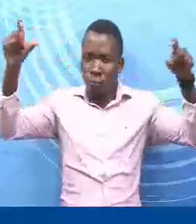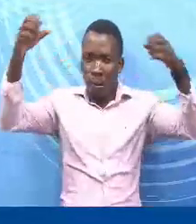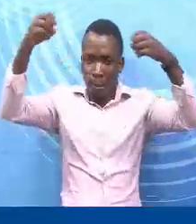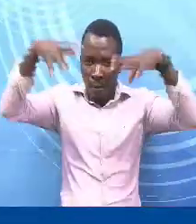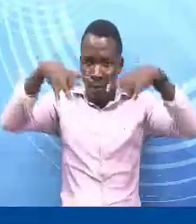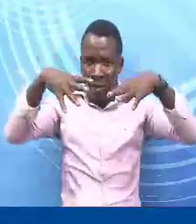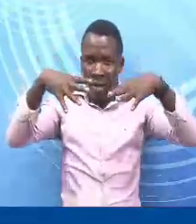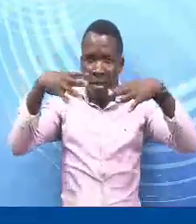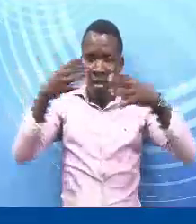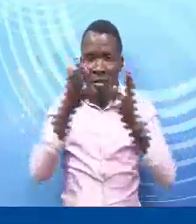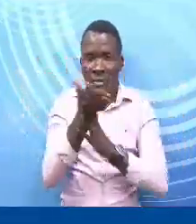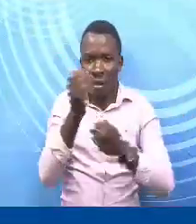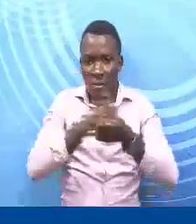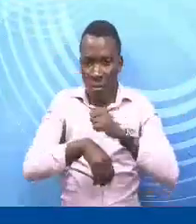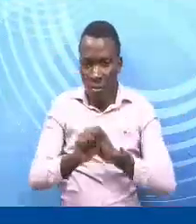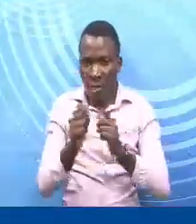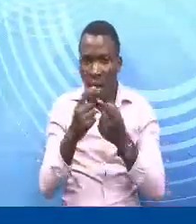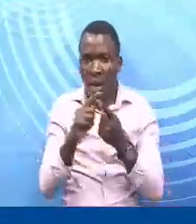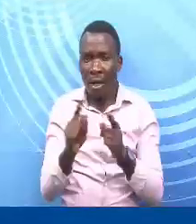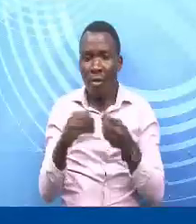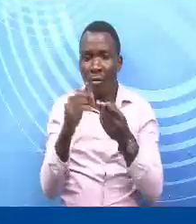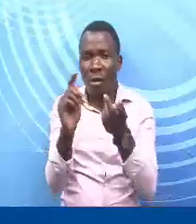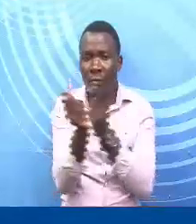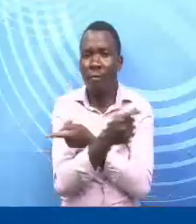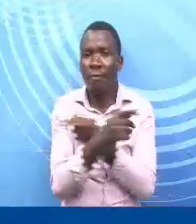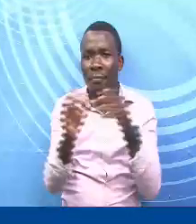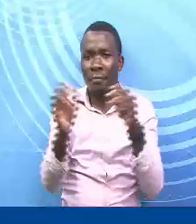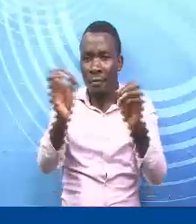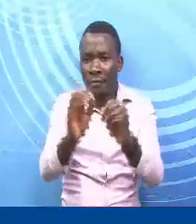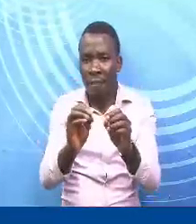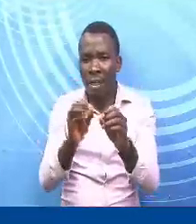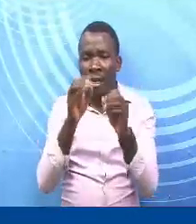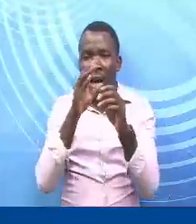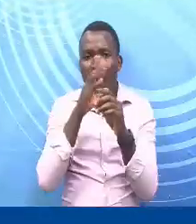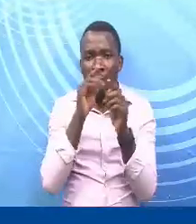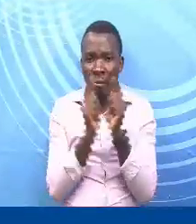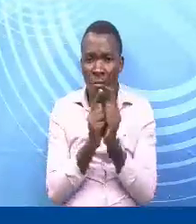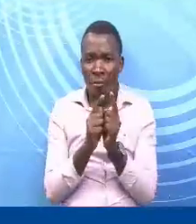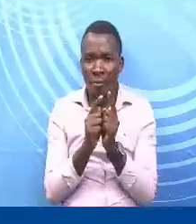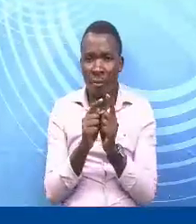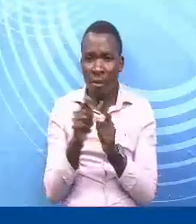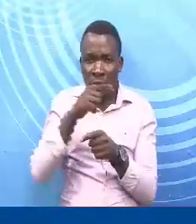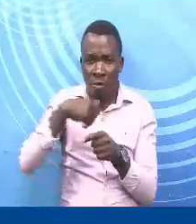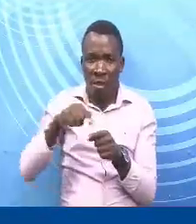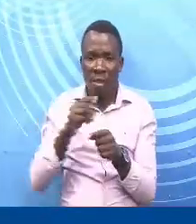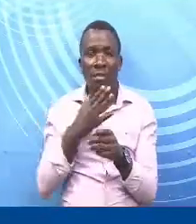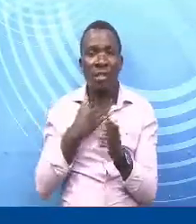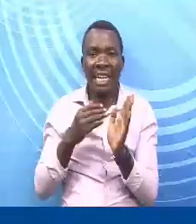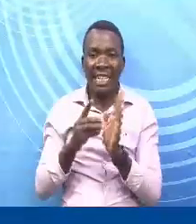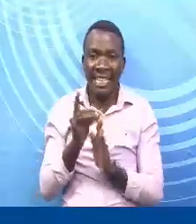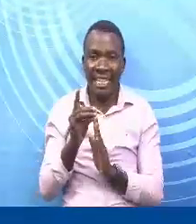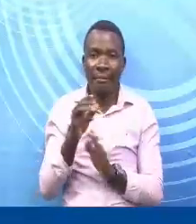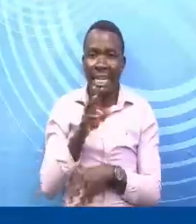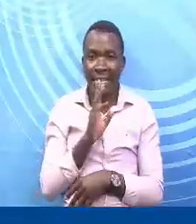batigeze bahabwa ingurane nta kiriho cyahano mu magambo make tushaka iterambere